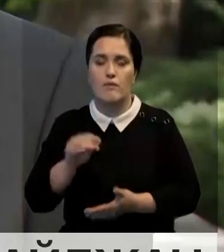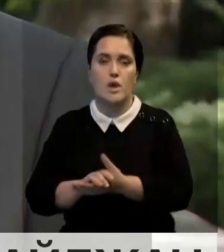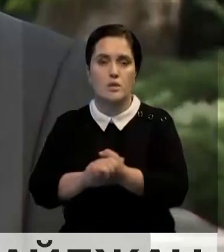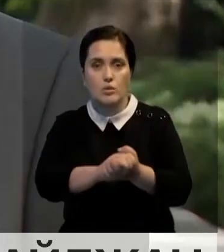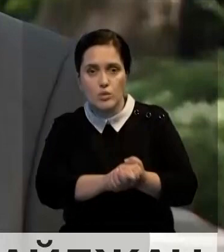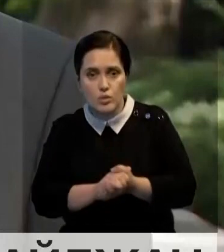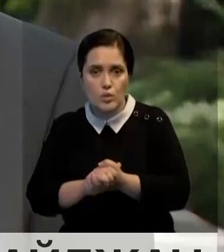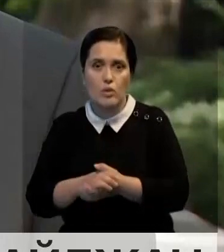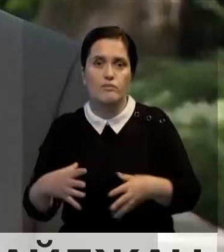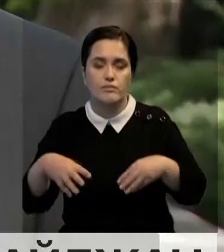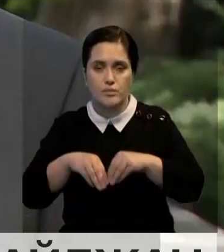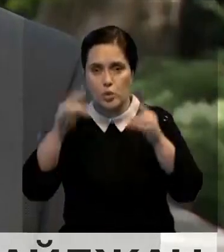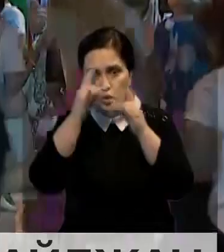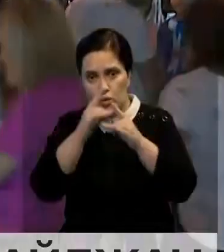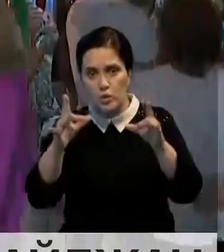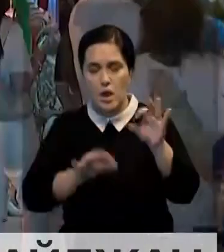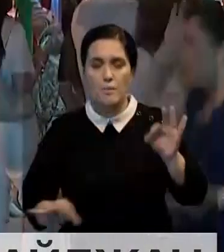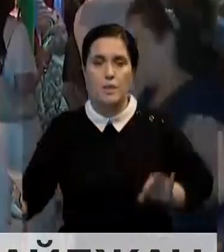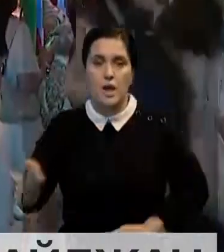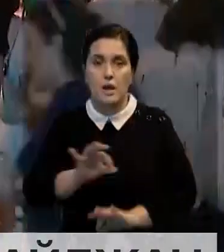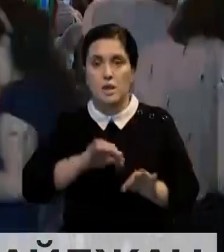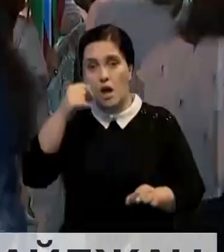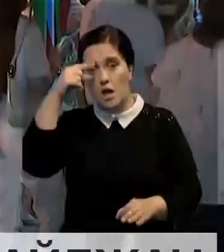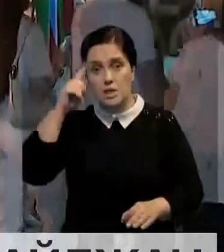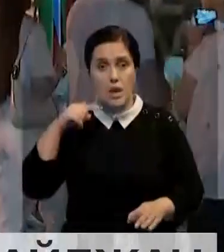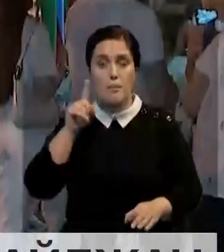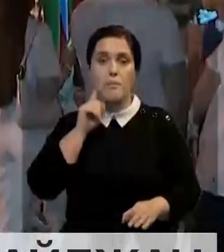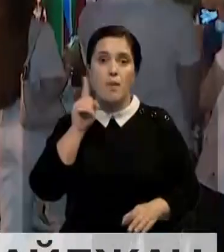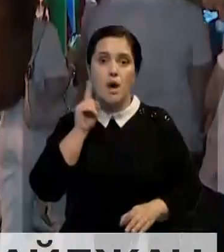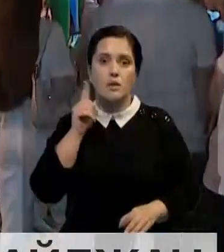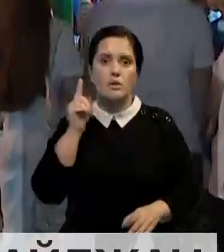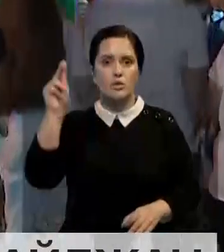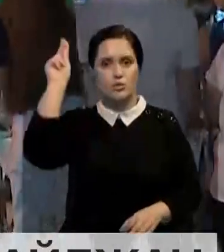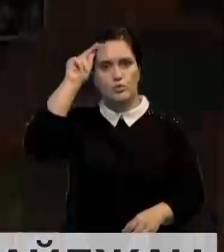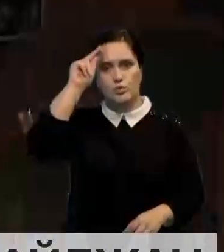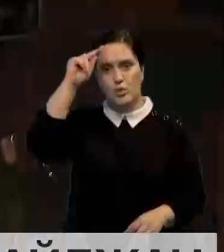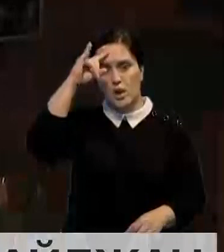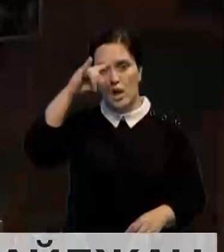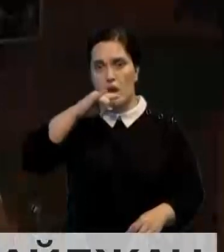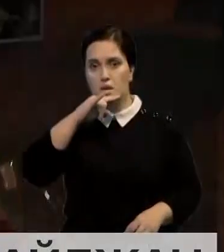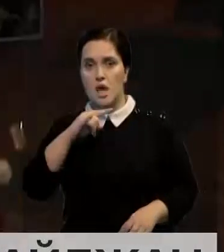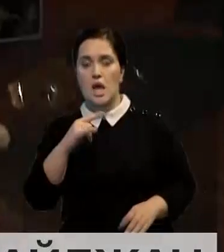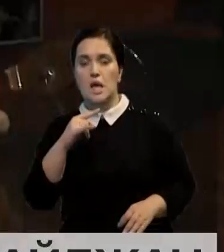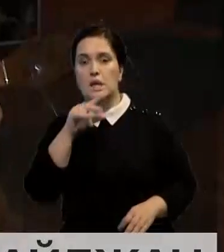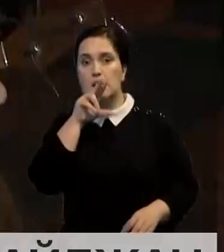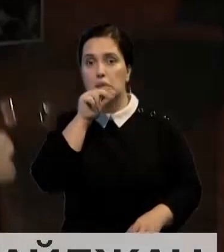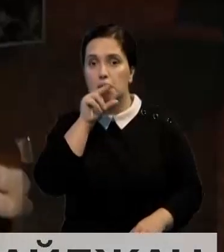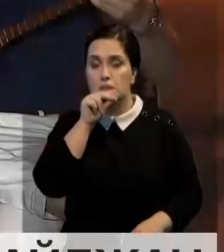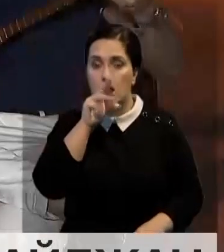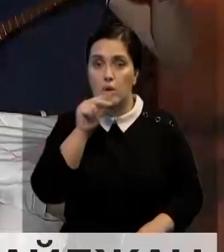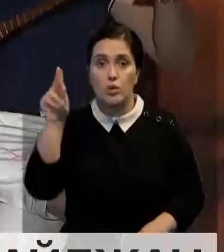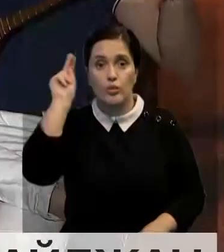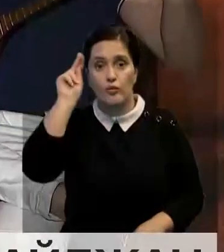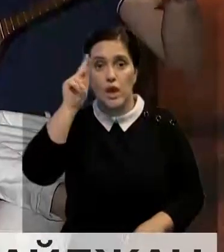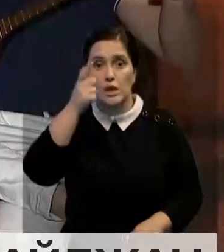солидарность, интеграцию, культурные проекты. Азербайджанская молодежь еще и охотно учит казахский. Али Ягасиевсен выучил его в Италии.